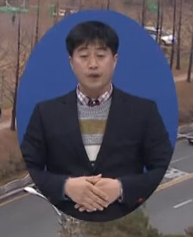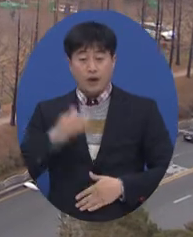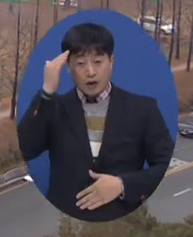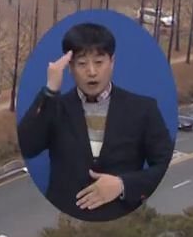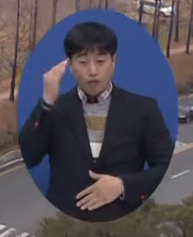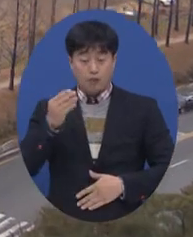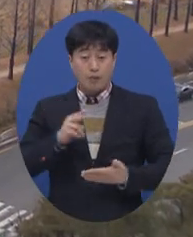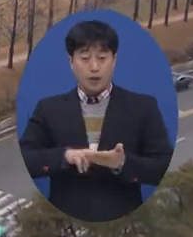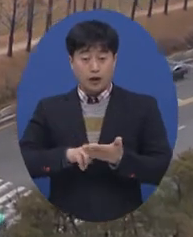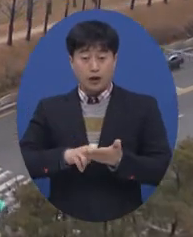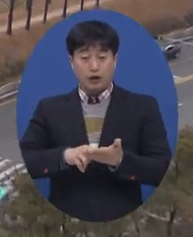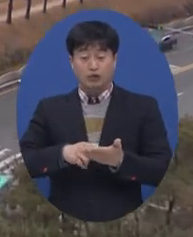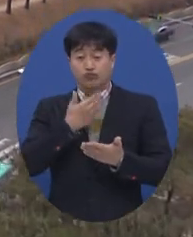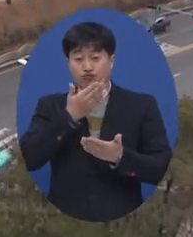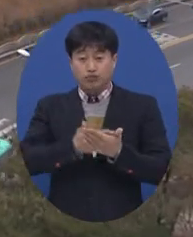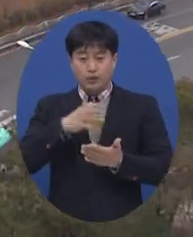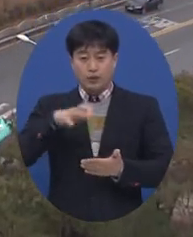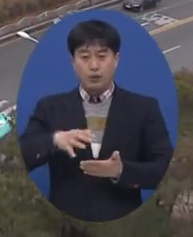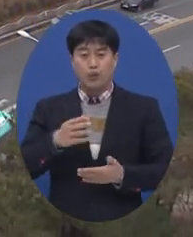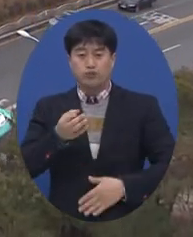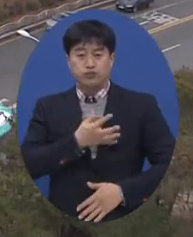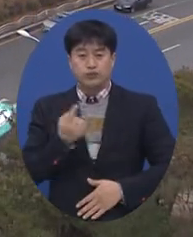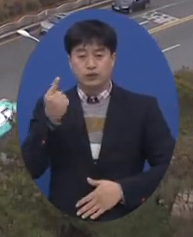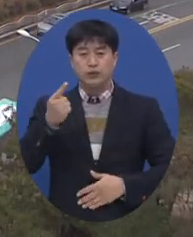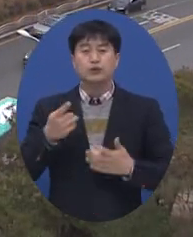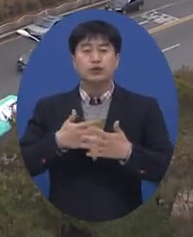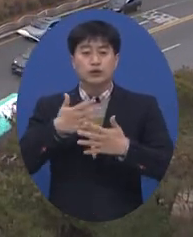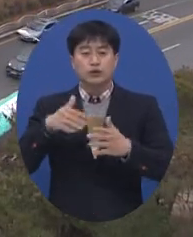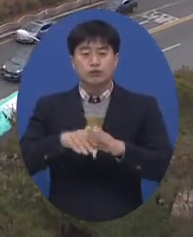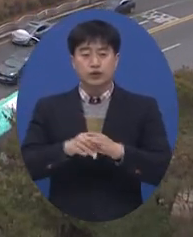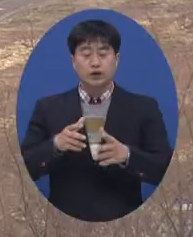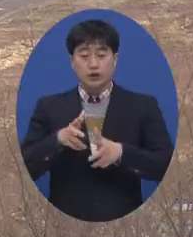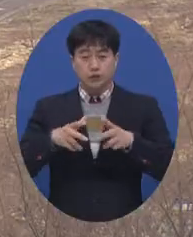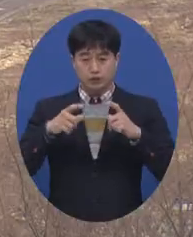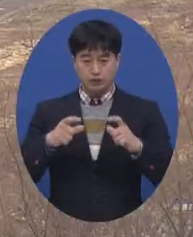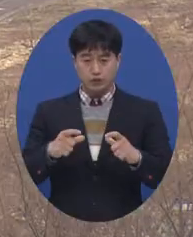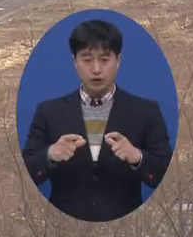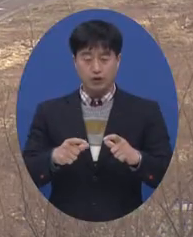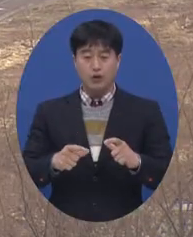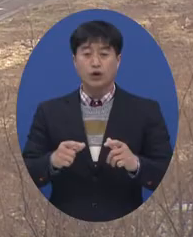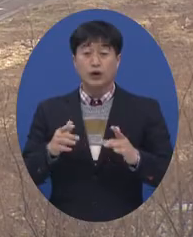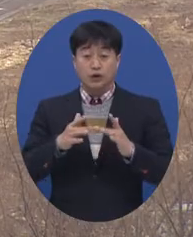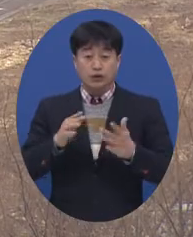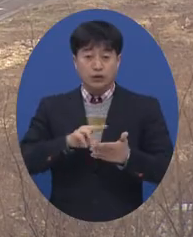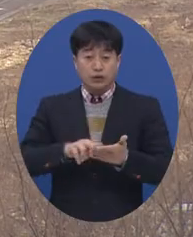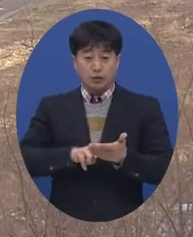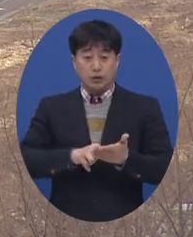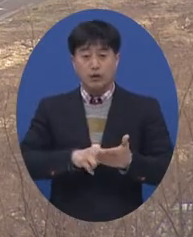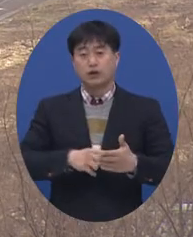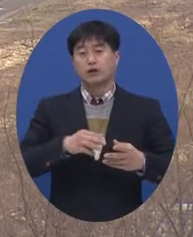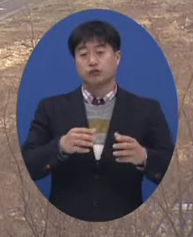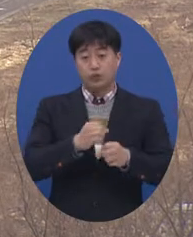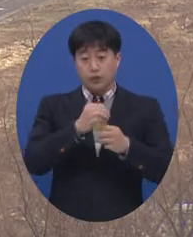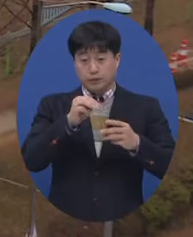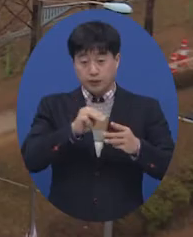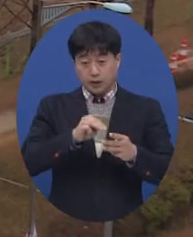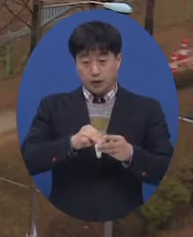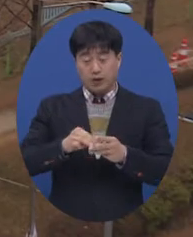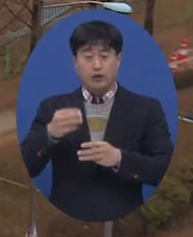국내 만화 산업의 메카인 경기도 부천 영상문화산업단지에 웹툰 융합센터와 예술인 임대주택이 함께